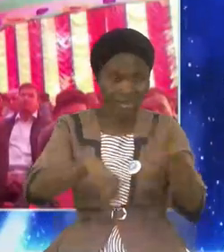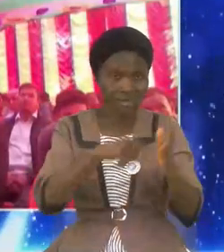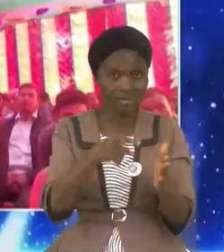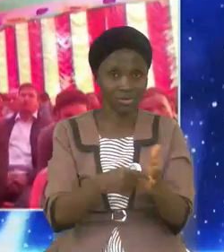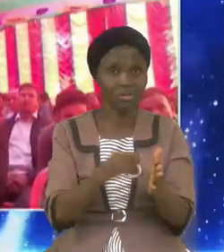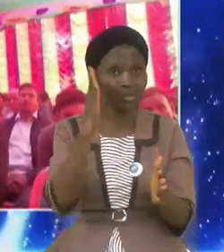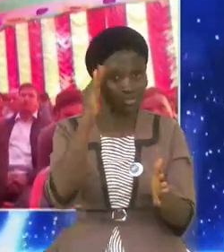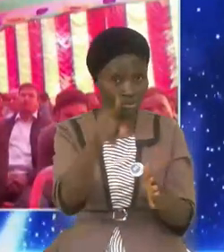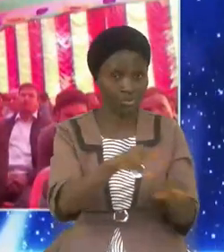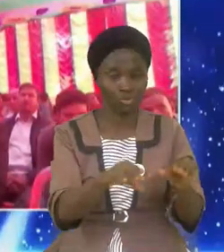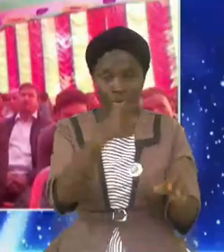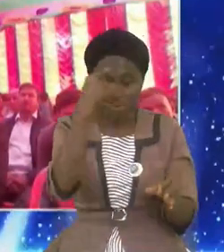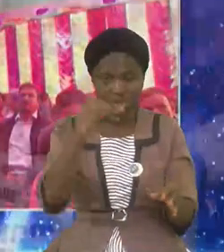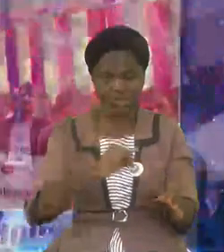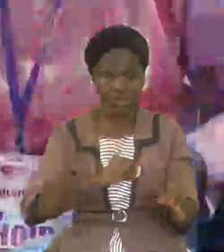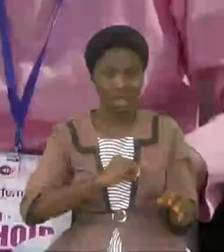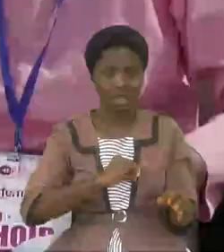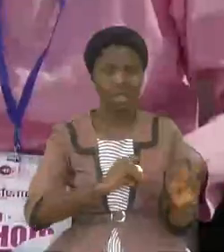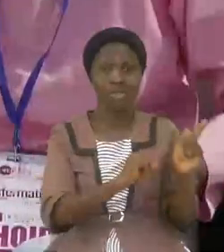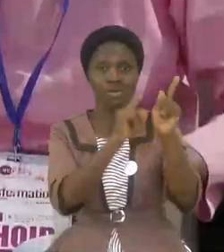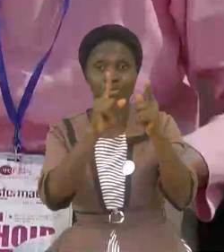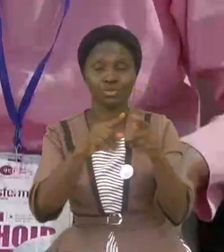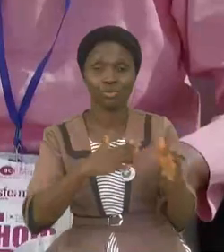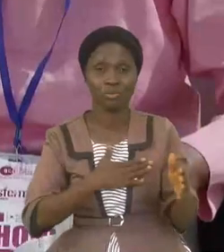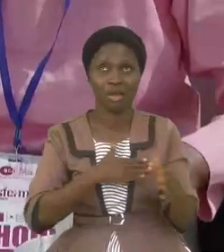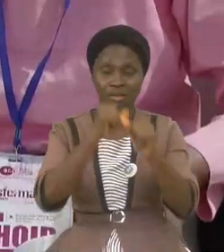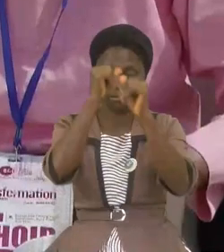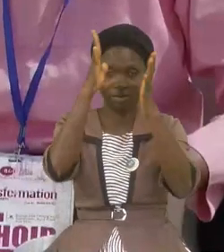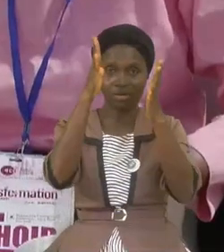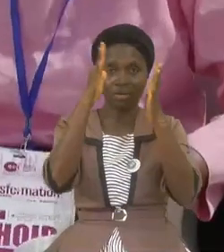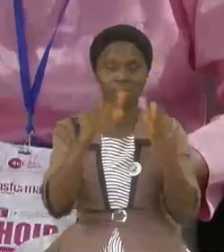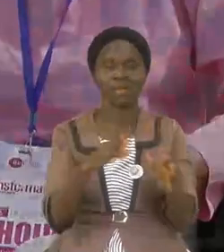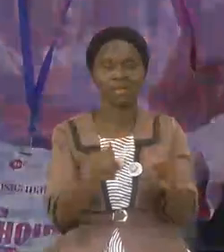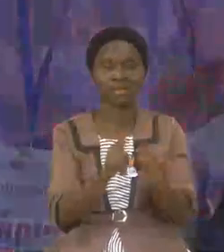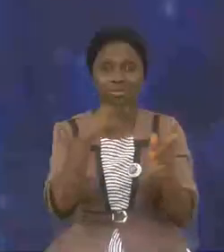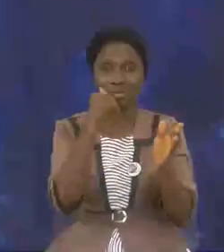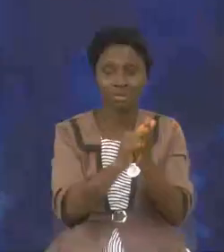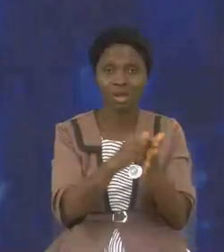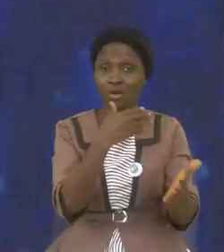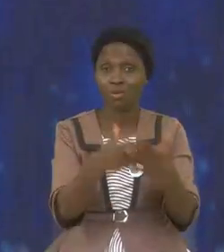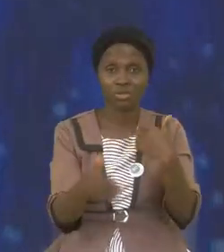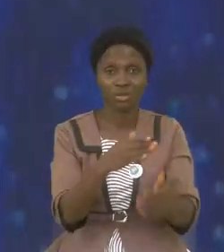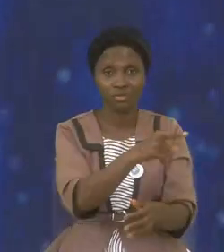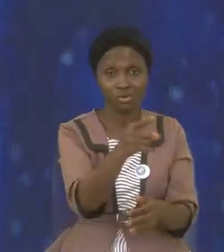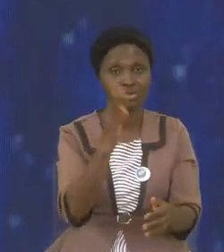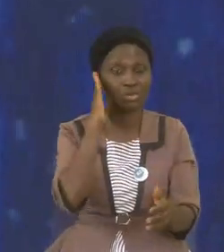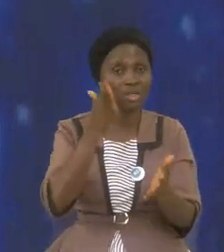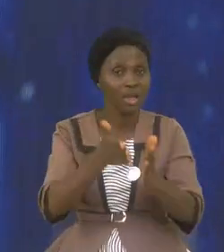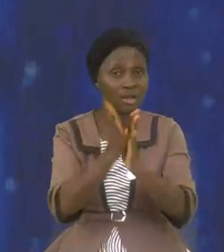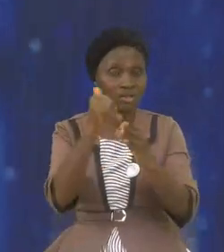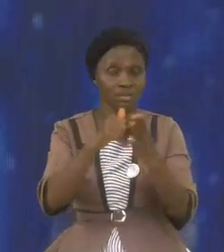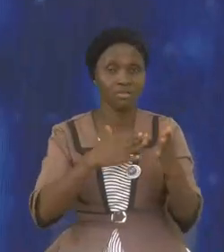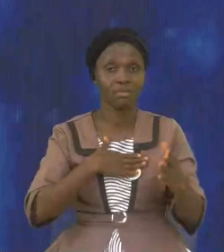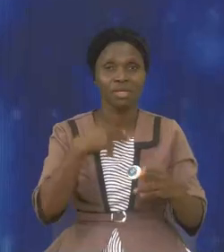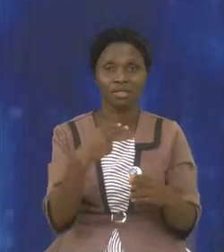Et il en fera de plus grandes parce que je m'en vais au Père. Et le verset 13.